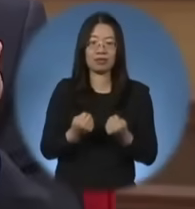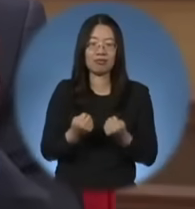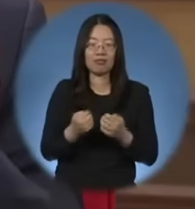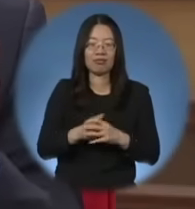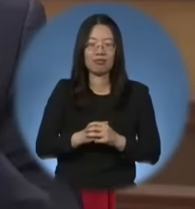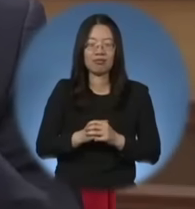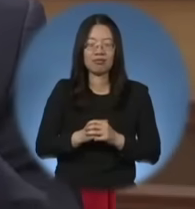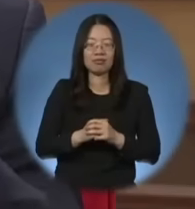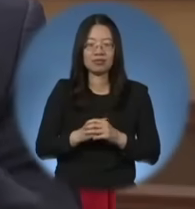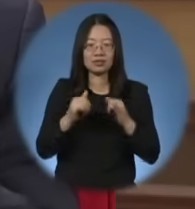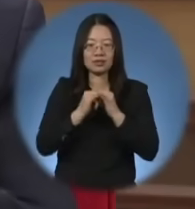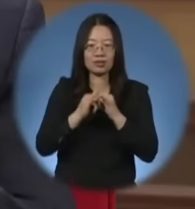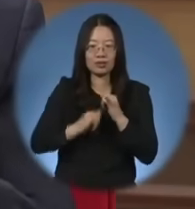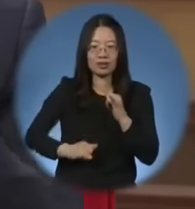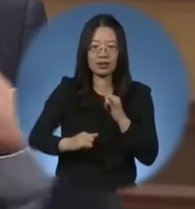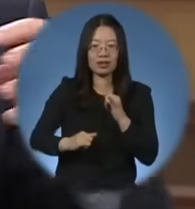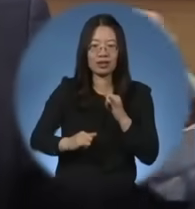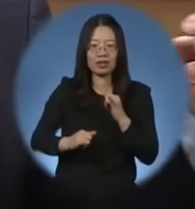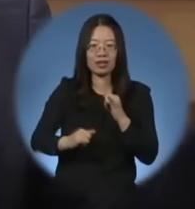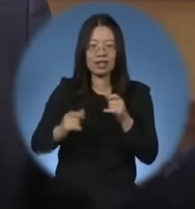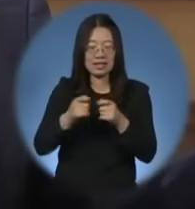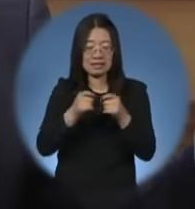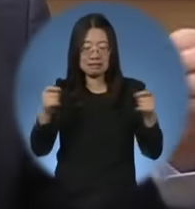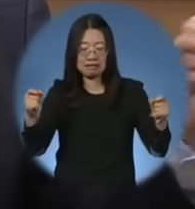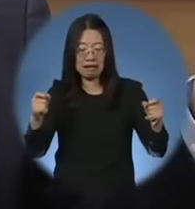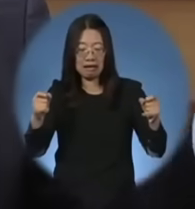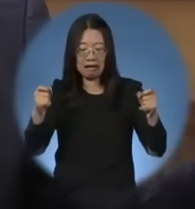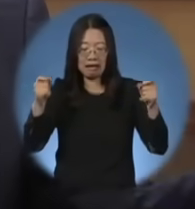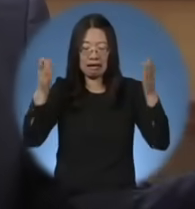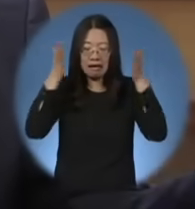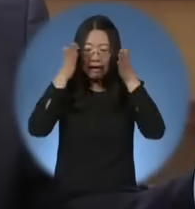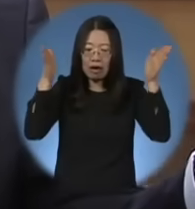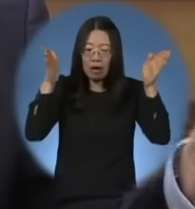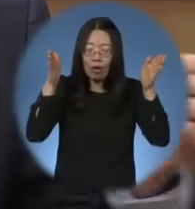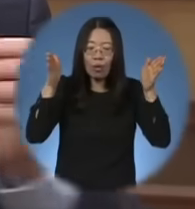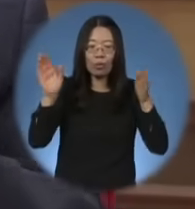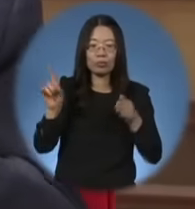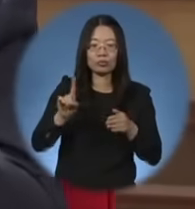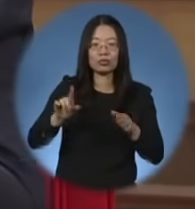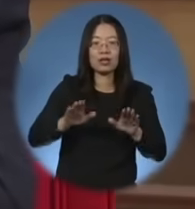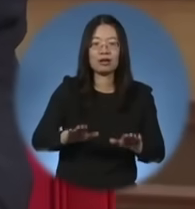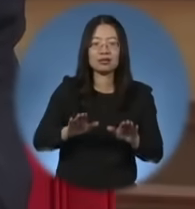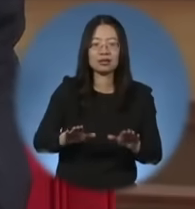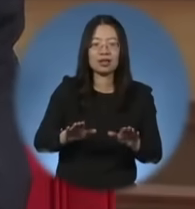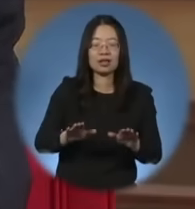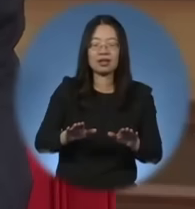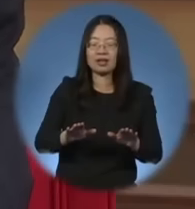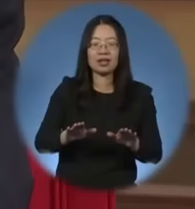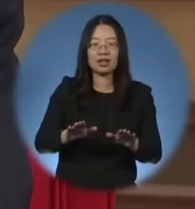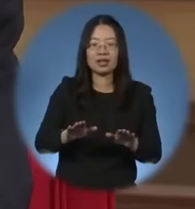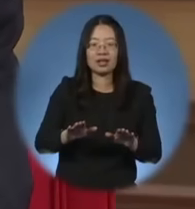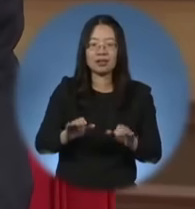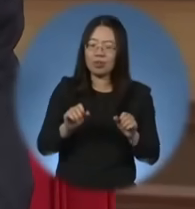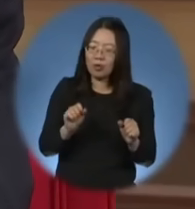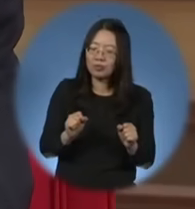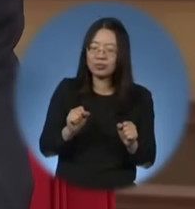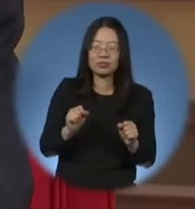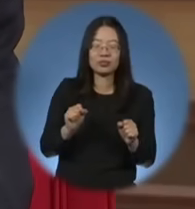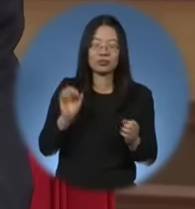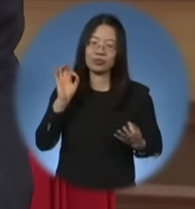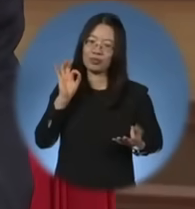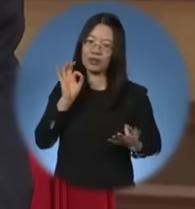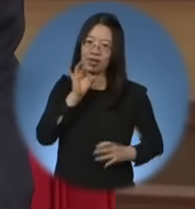많았죠네 근데 역사를 길게 전체를 본다면 우리 현재를 떠나야 돼요 알겠습니다